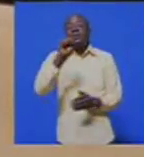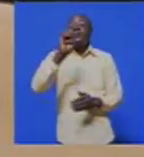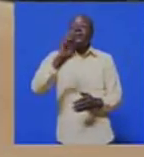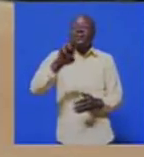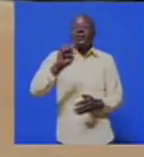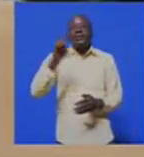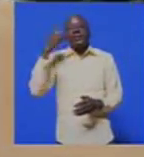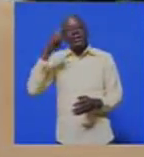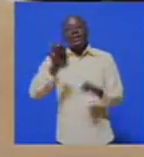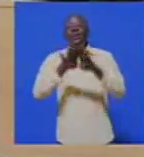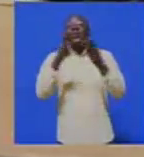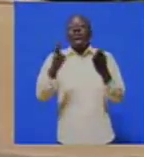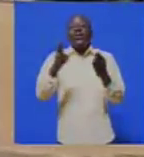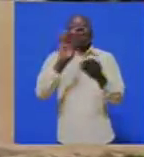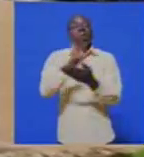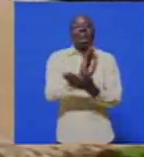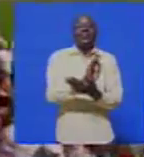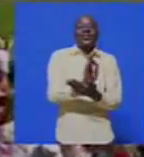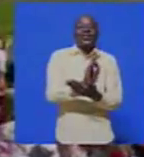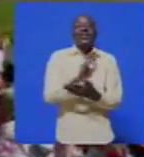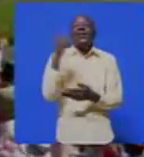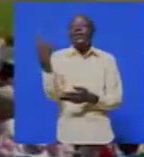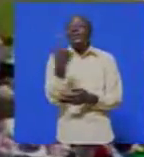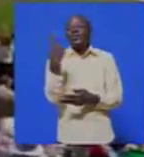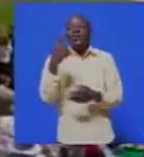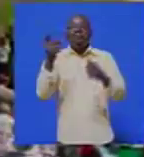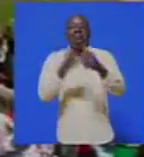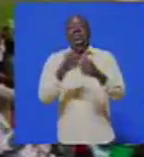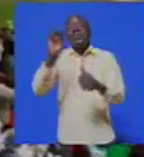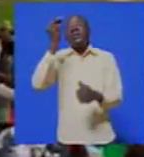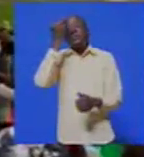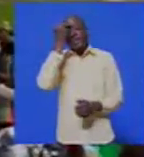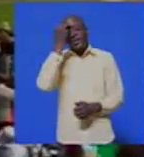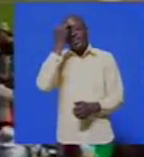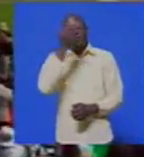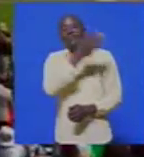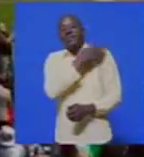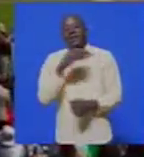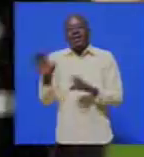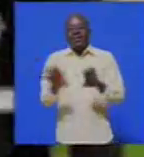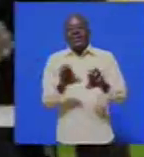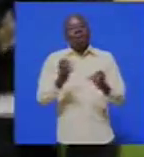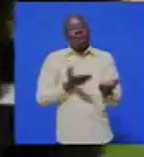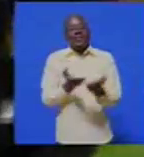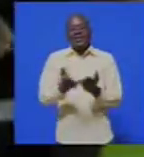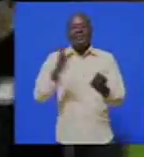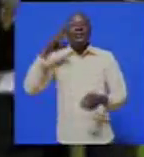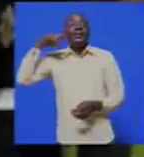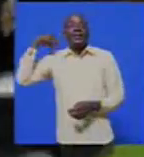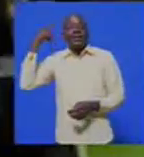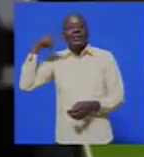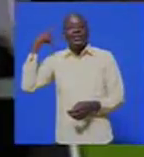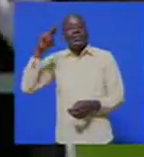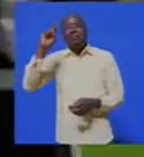Meghan Markle au cinéma, et un seul ex-premier ministre, John Major. La fête était celle d'une histoire intime, pas